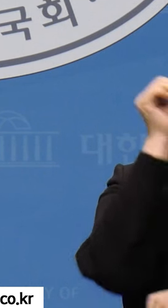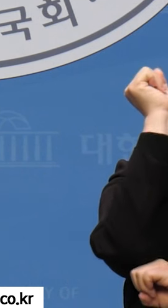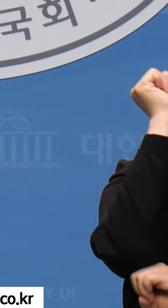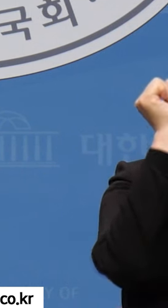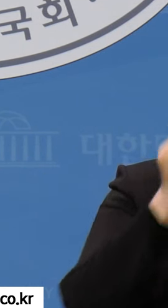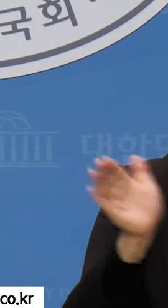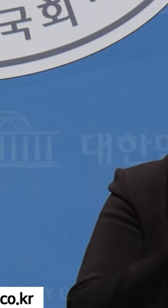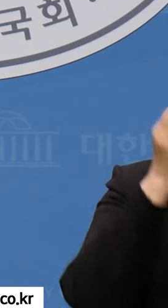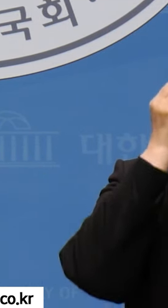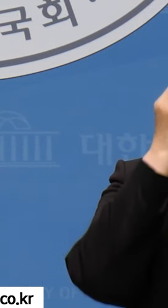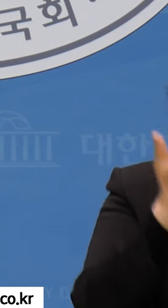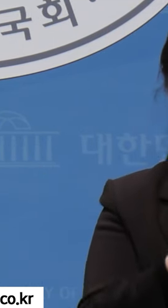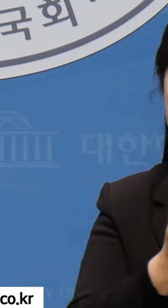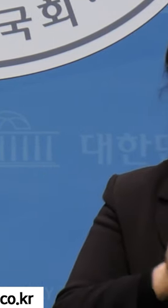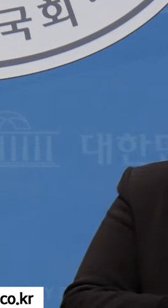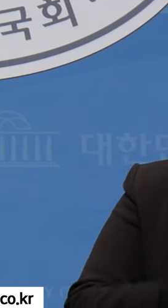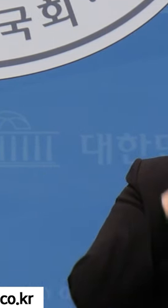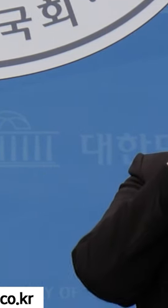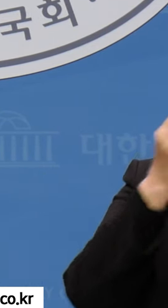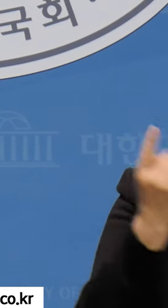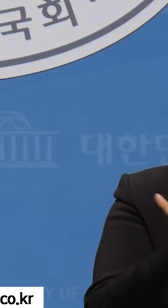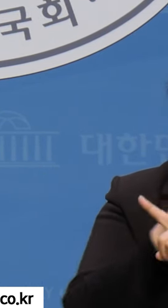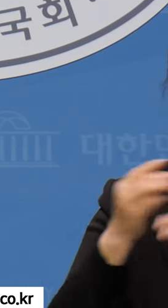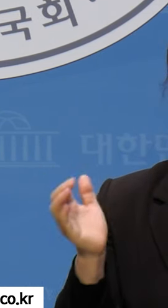풀뿌리에서부터 새롭게 일으켜 세웠습니다.